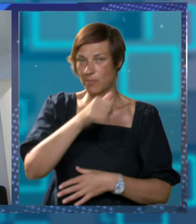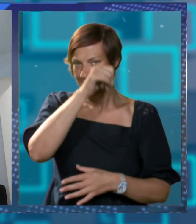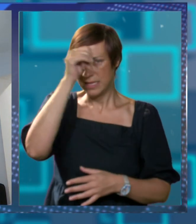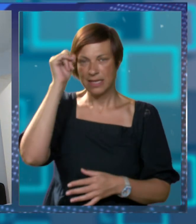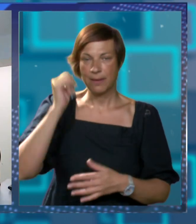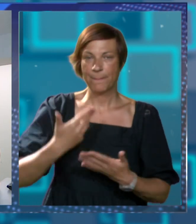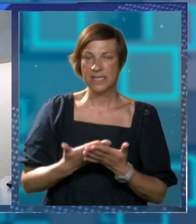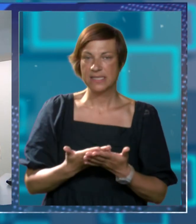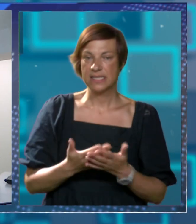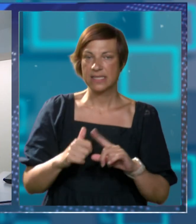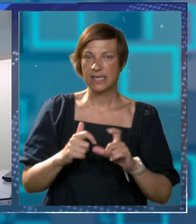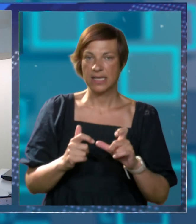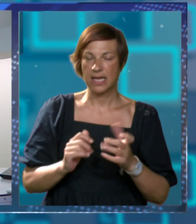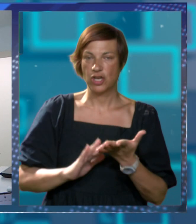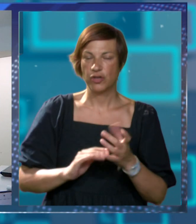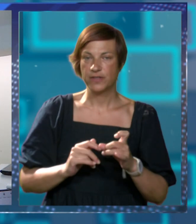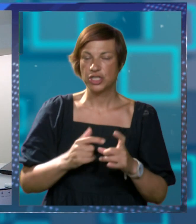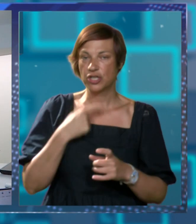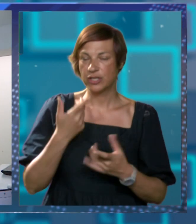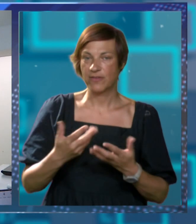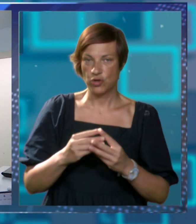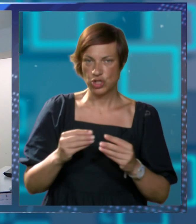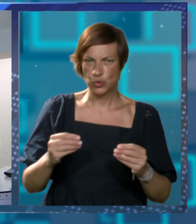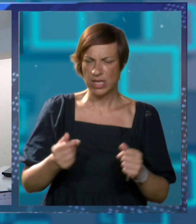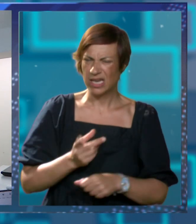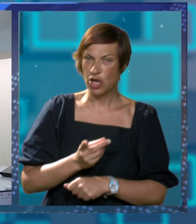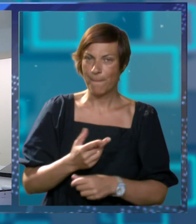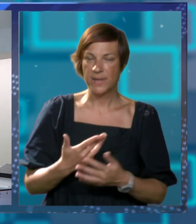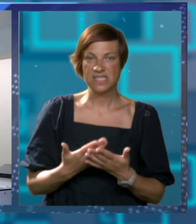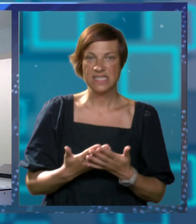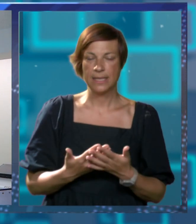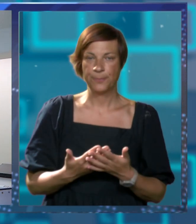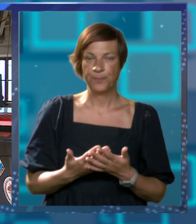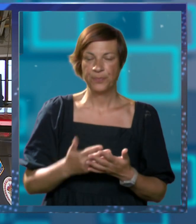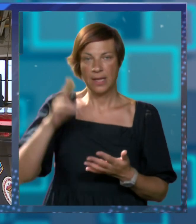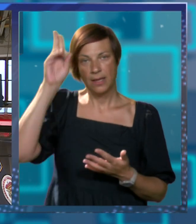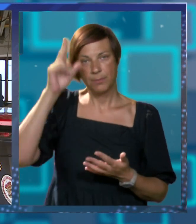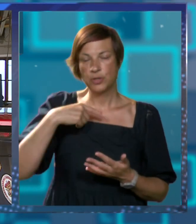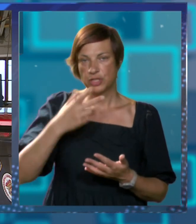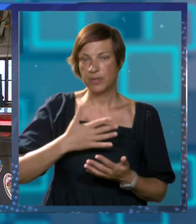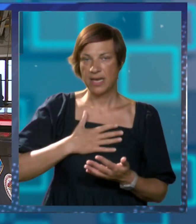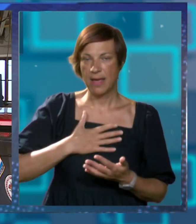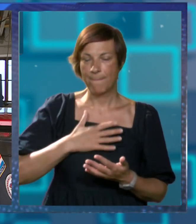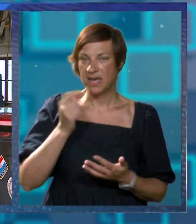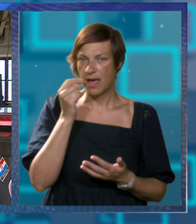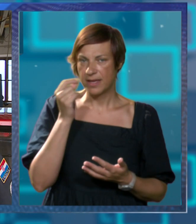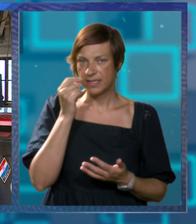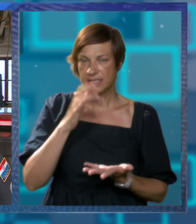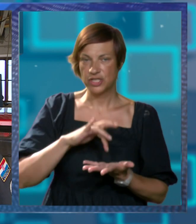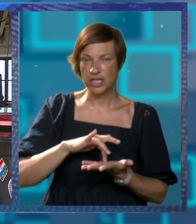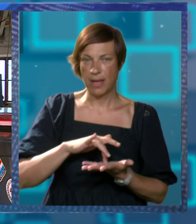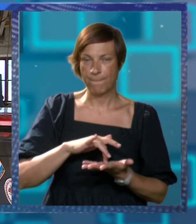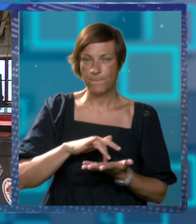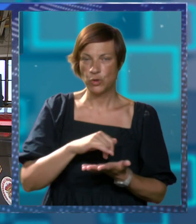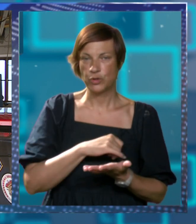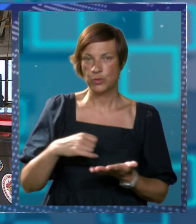ljetnih mjeseci. Krilanović otkriva koji su još tereni opasni. Možemo reći da je nama najkritičnije